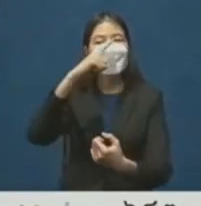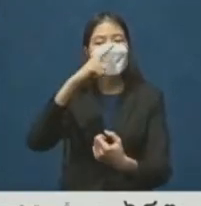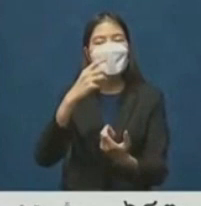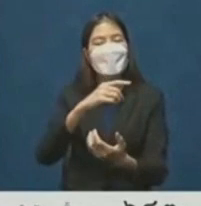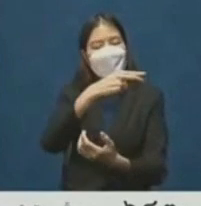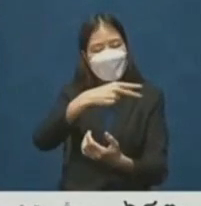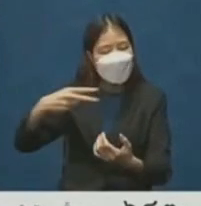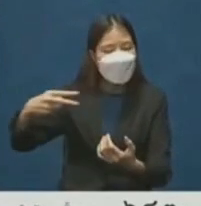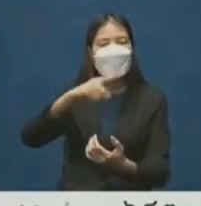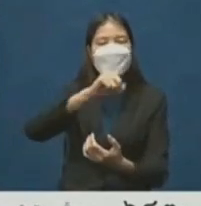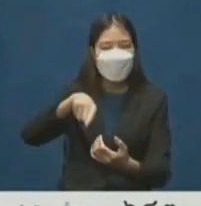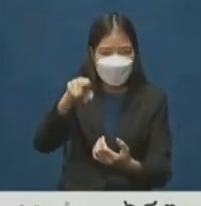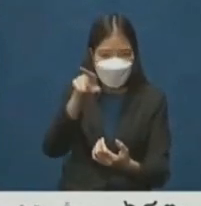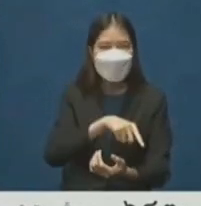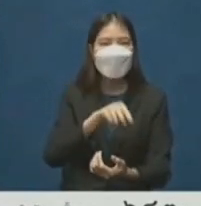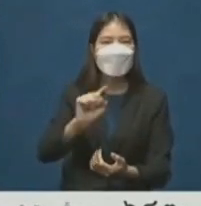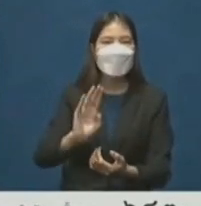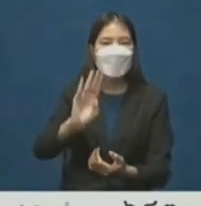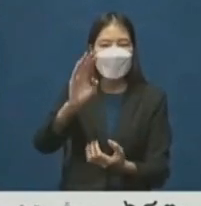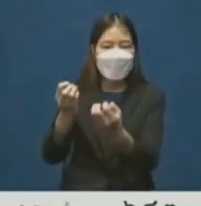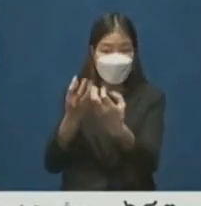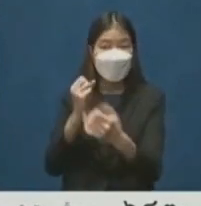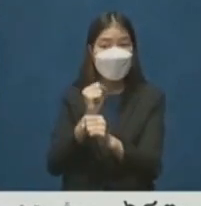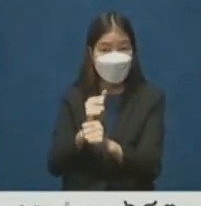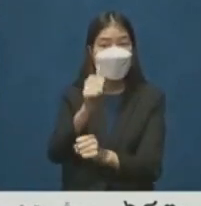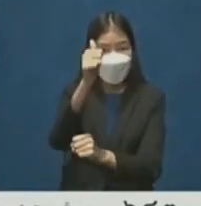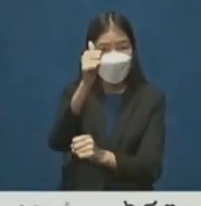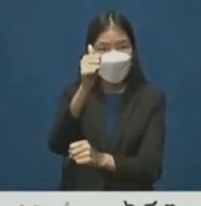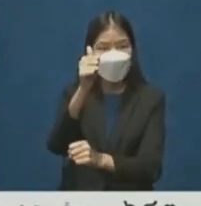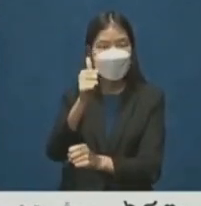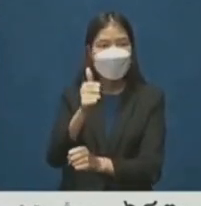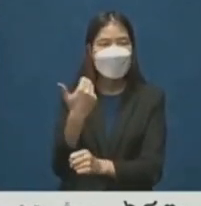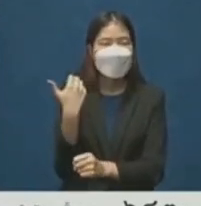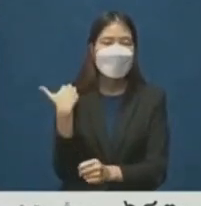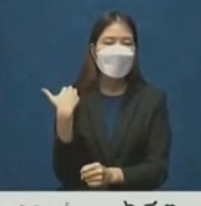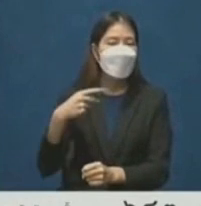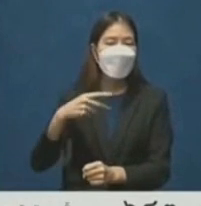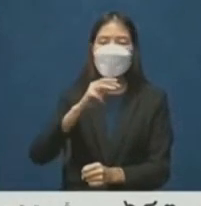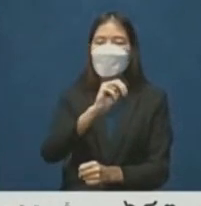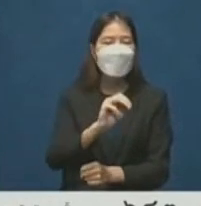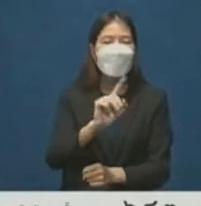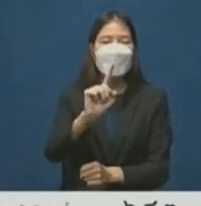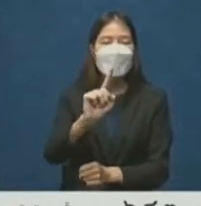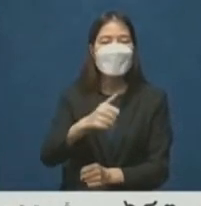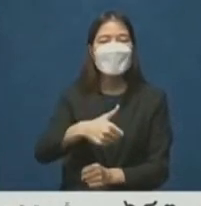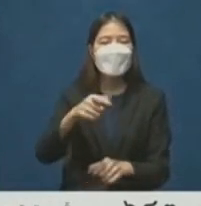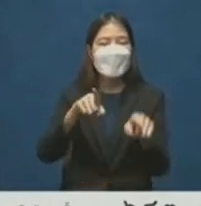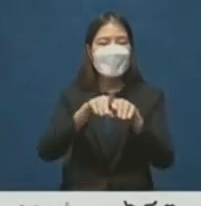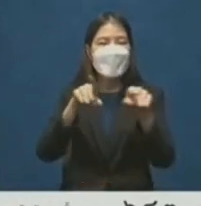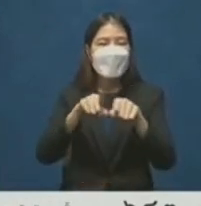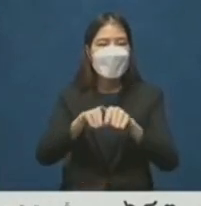กฤษมาสอนภาษาอังกฤษพิเศษแต่บริษัทเหล่านี้ก็สามารถทำได้มัธยมก็เหมือ